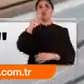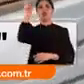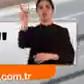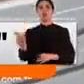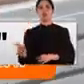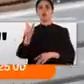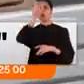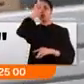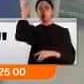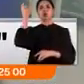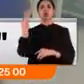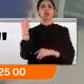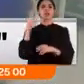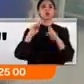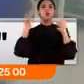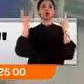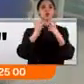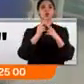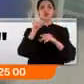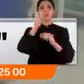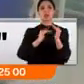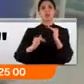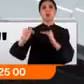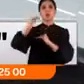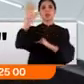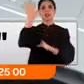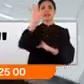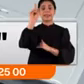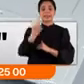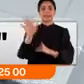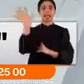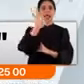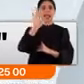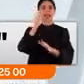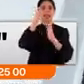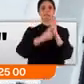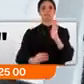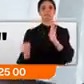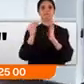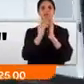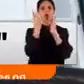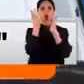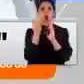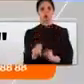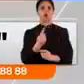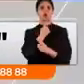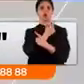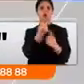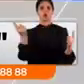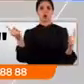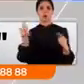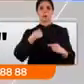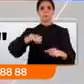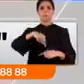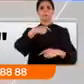küresel yenilik endeksinde 10 basamak yükselerek ilk 50 içinde en büyük artış kaydeden ülke olduğunu da açıkladı. Bize